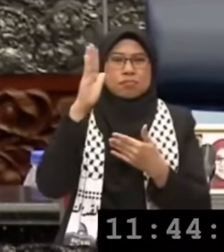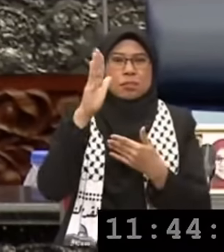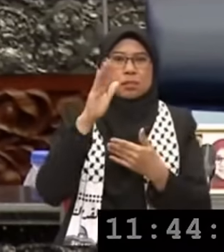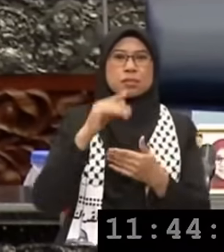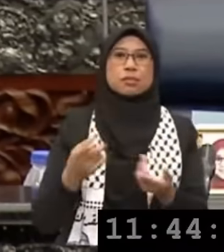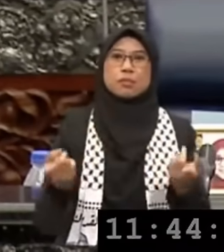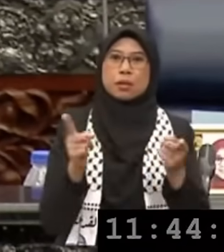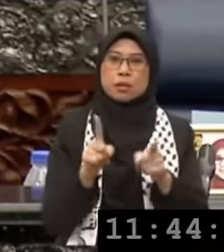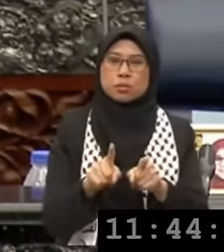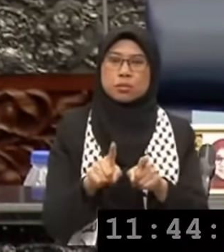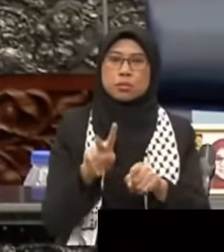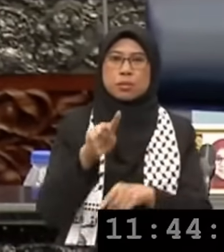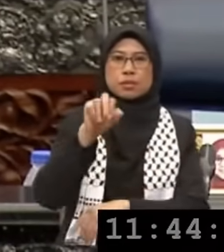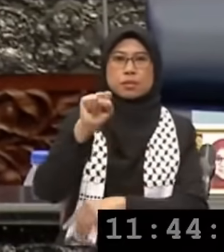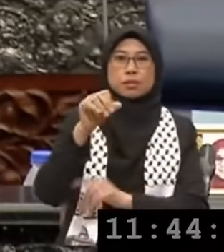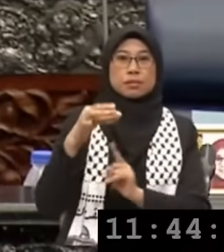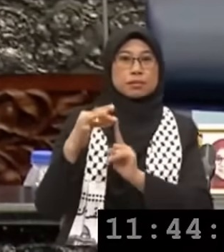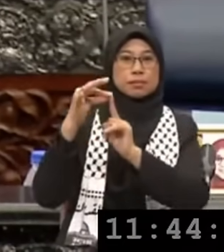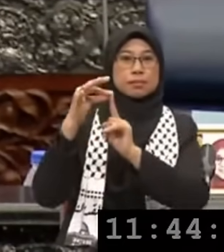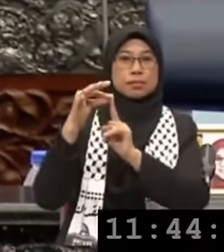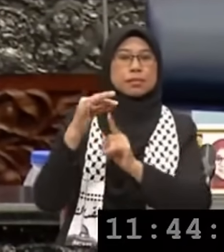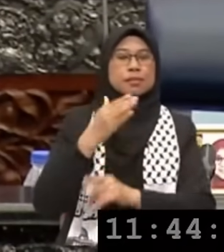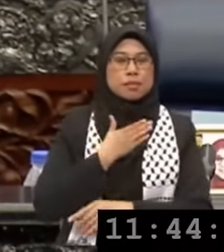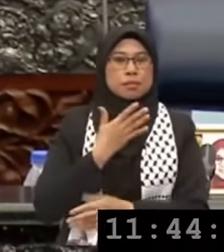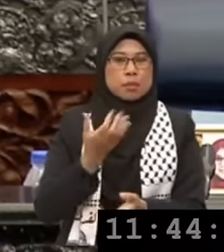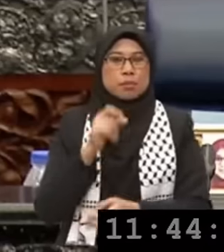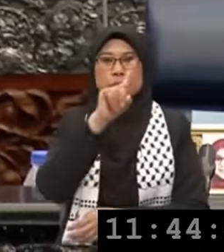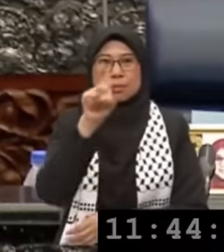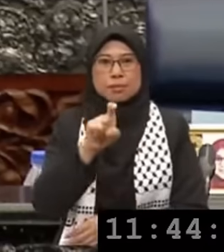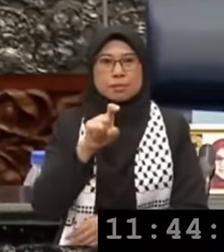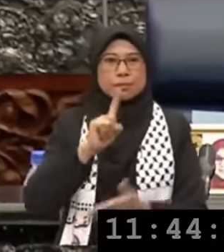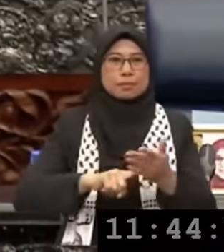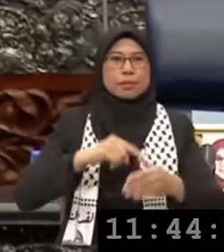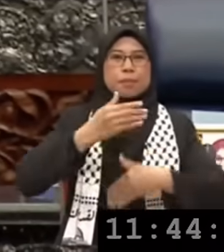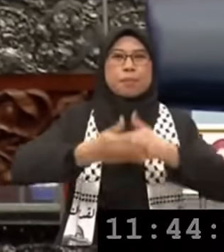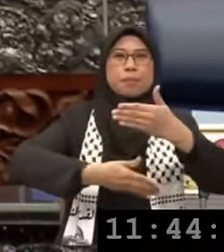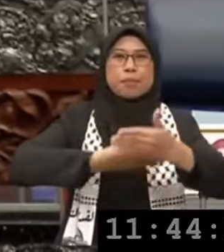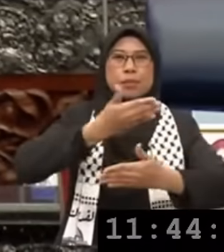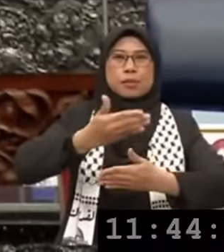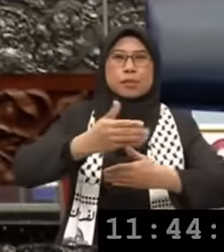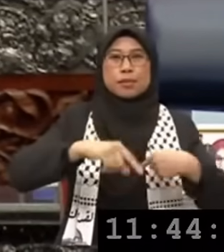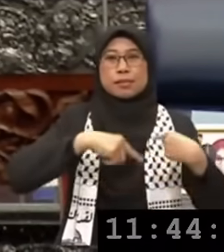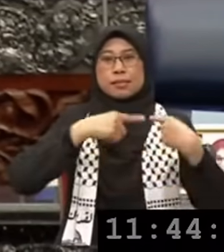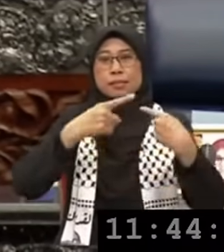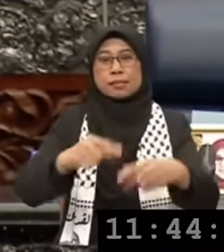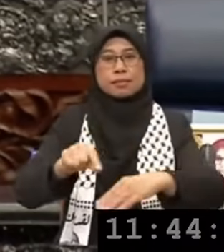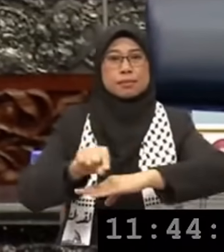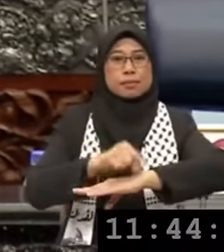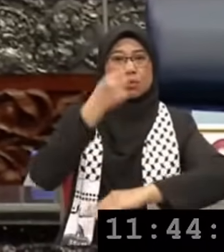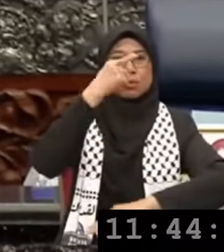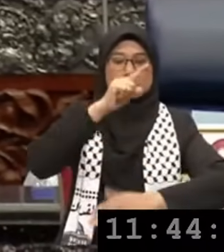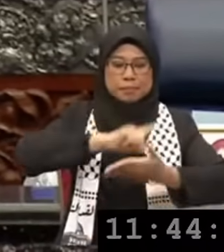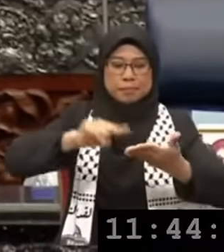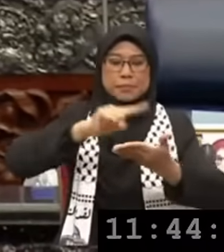berlaku dalam kes yang khusus itu jadi saya nak tahu apakah prosedur yang sedang digunakan untuk